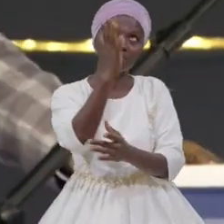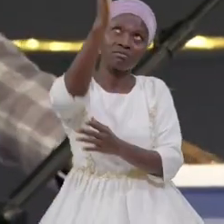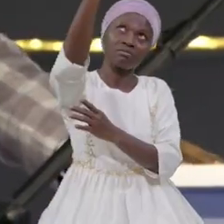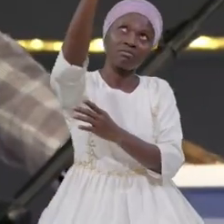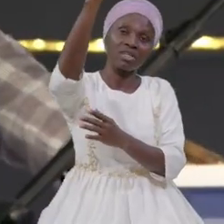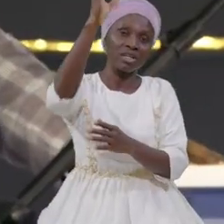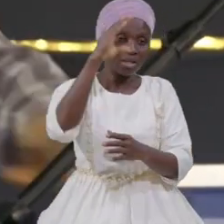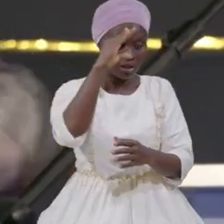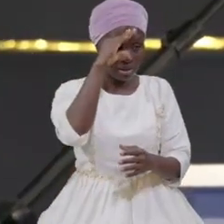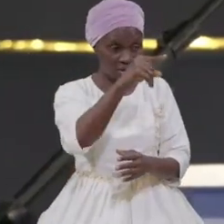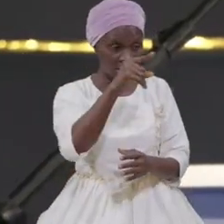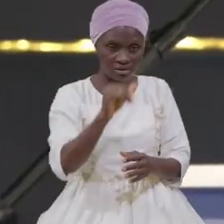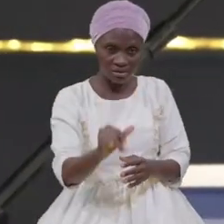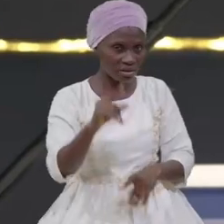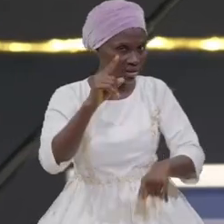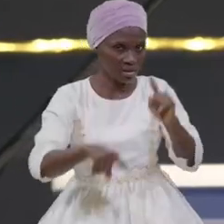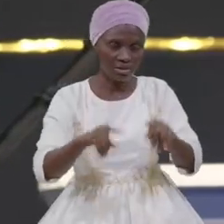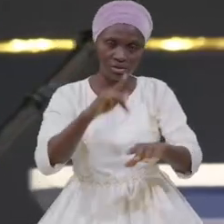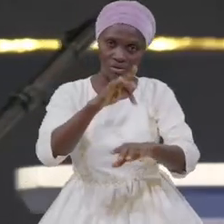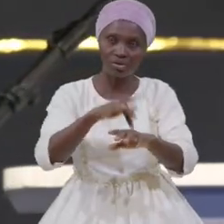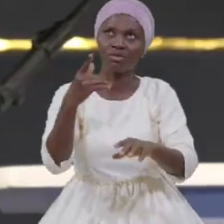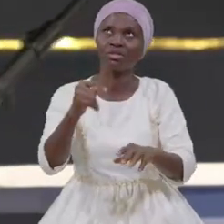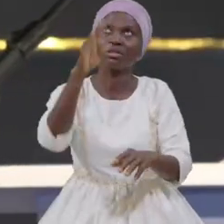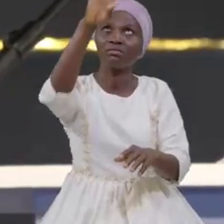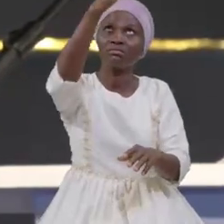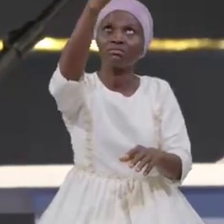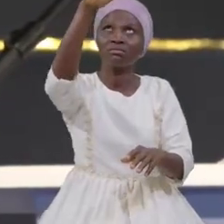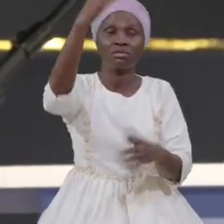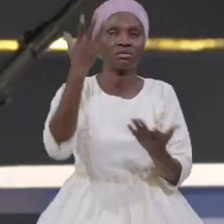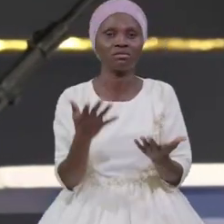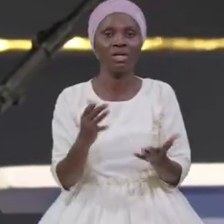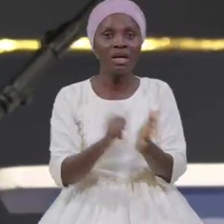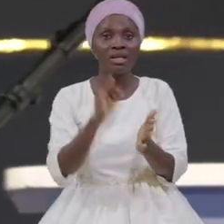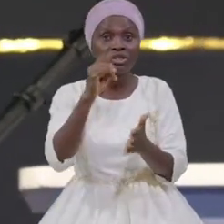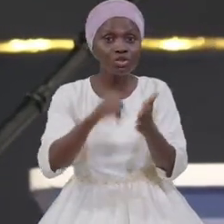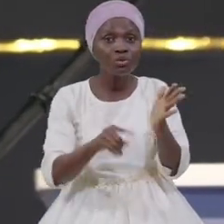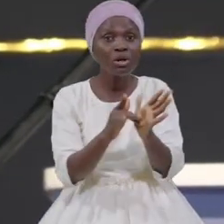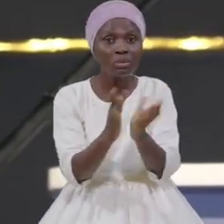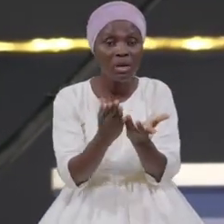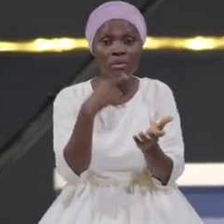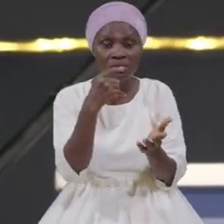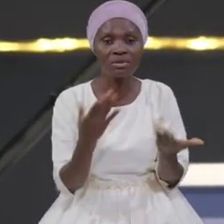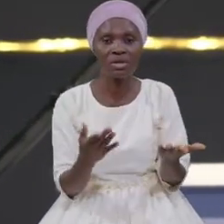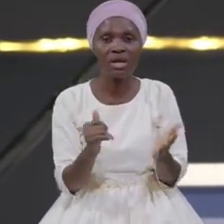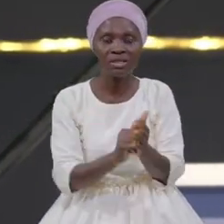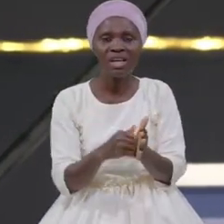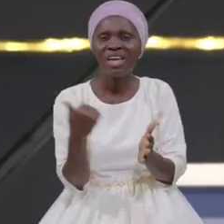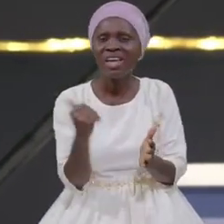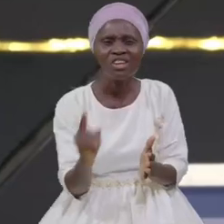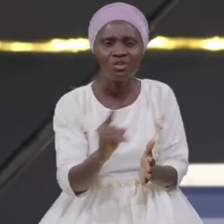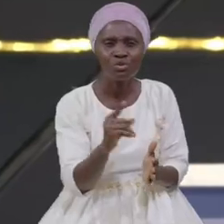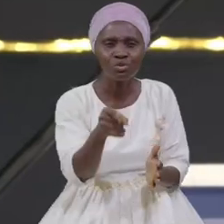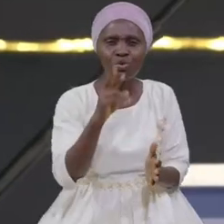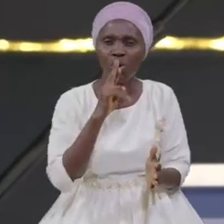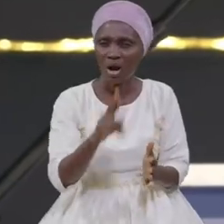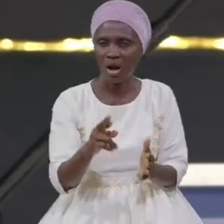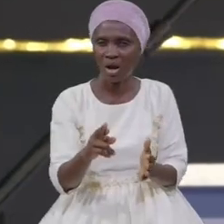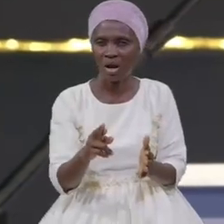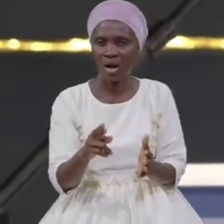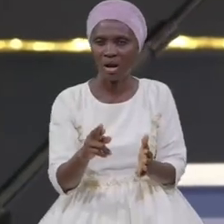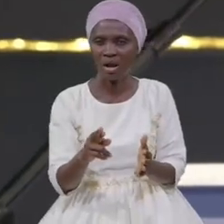loin du ciel, il ne peut pas le toucher. C'est ce que la Bible est en train d'expliquer par là. Qui que tu sois élancé, qui que tu sois